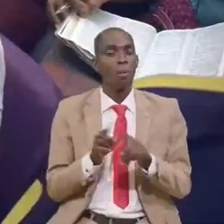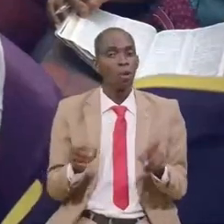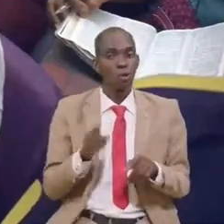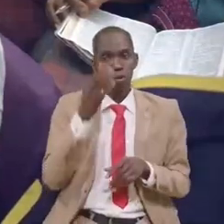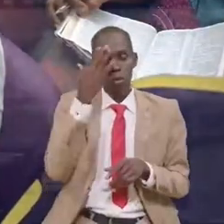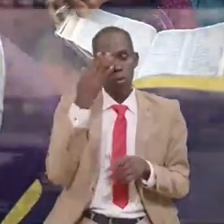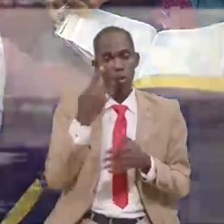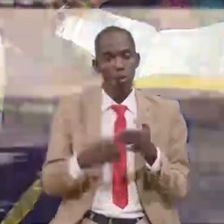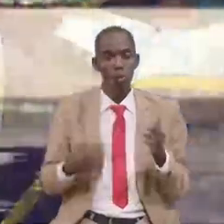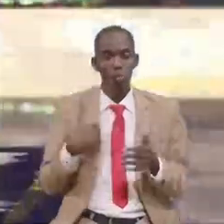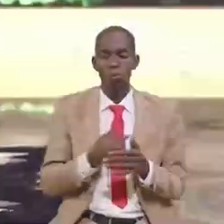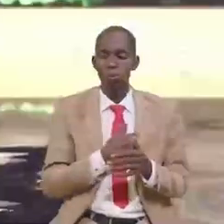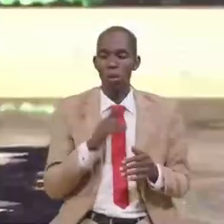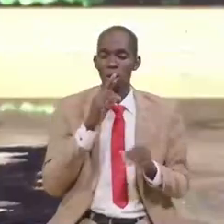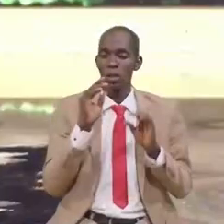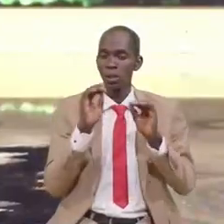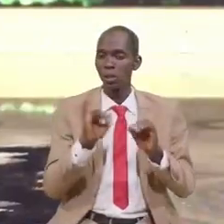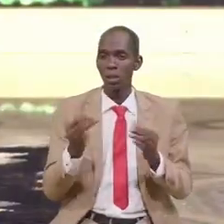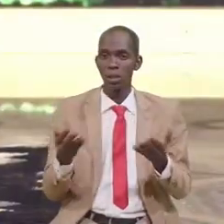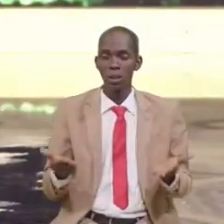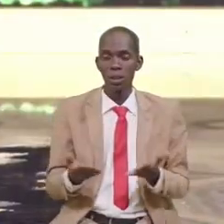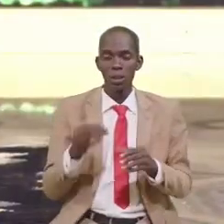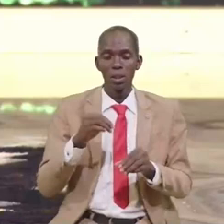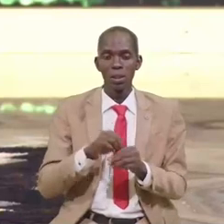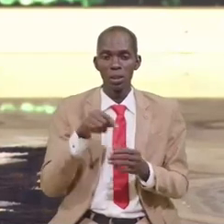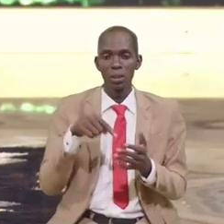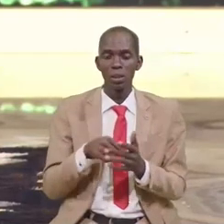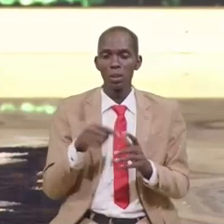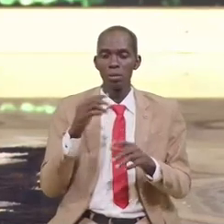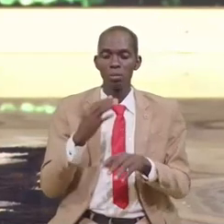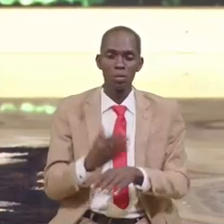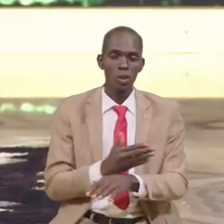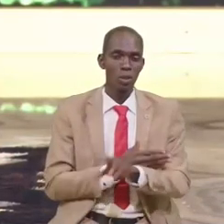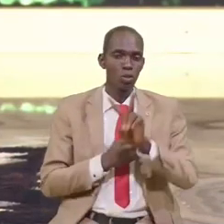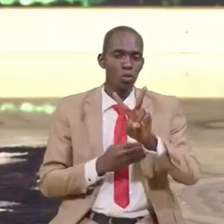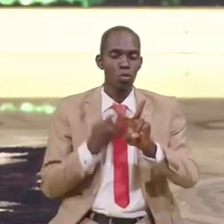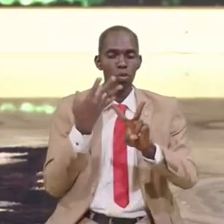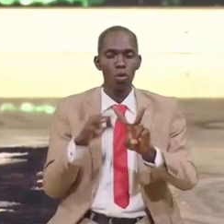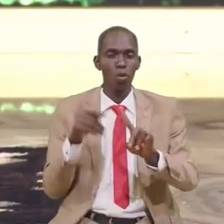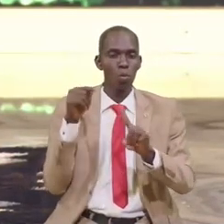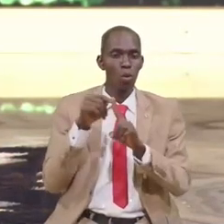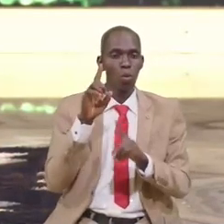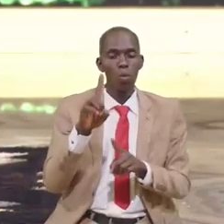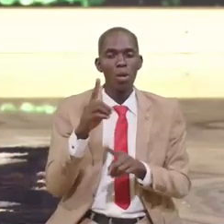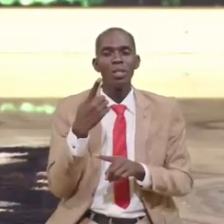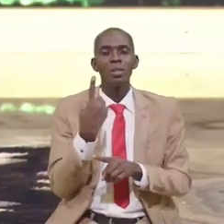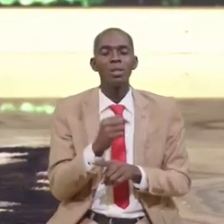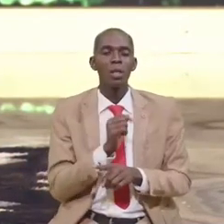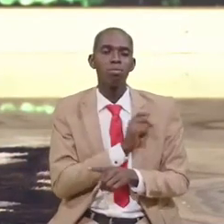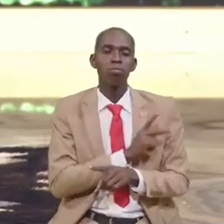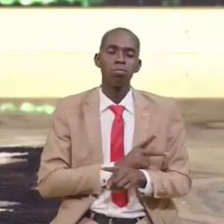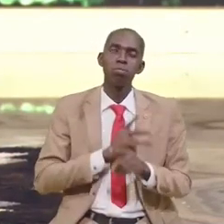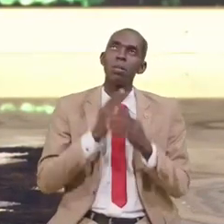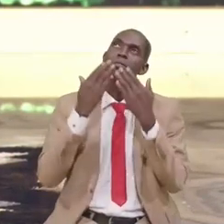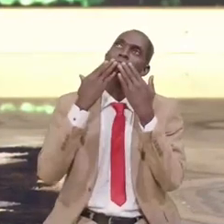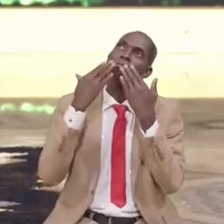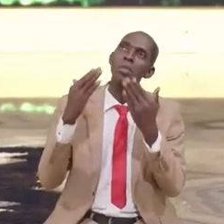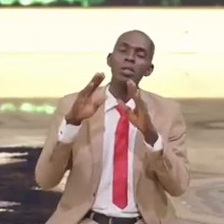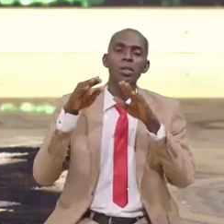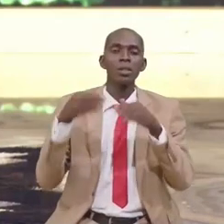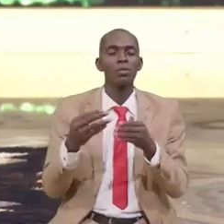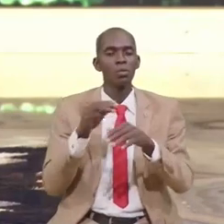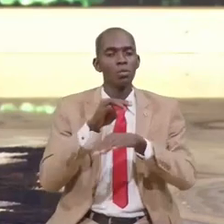dont nous parlons dans cette deuxième partie du premier point. Le ministère reconnaissant à Christ après